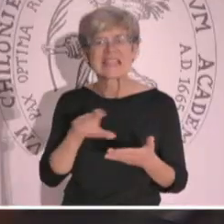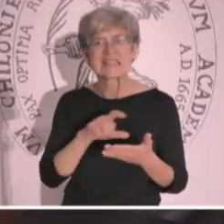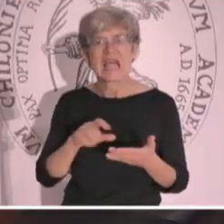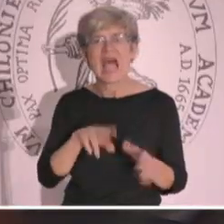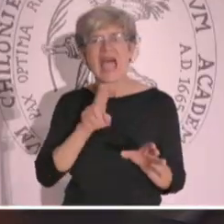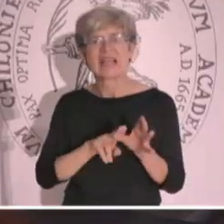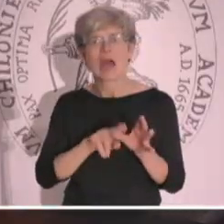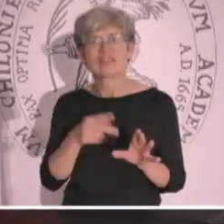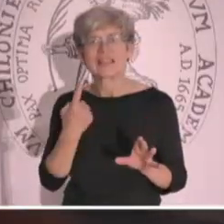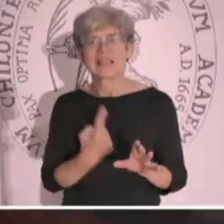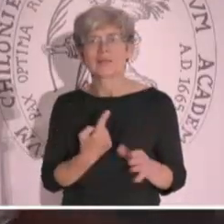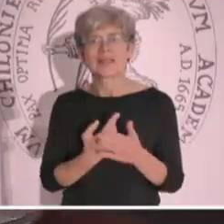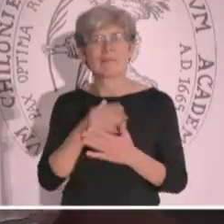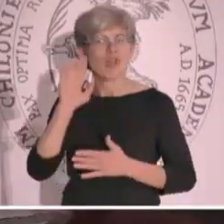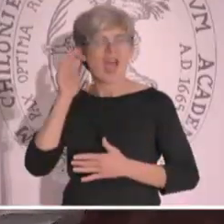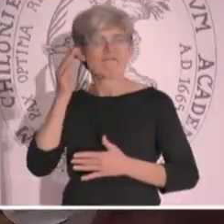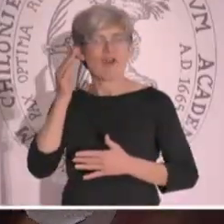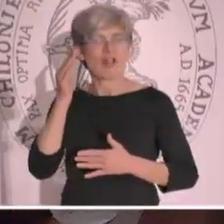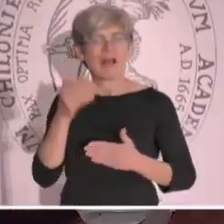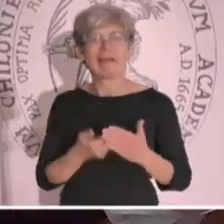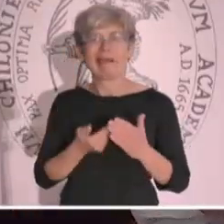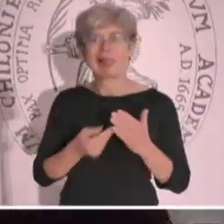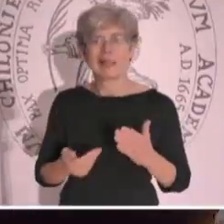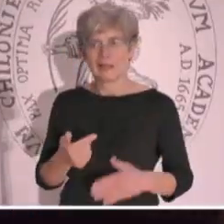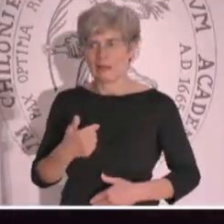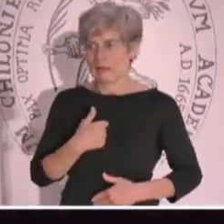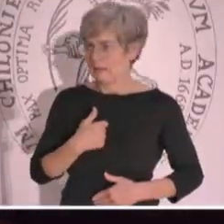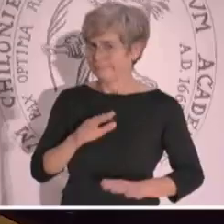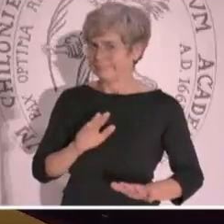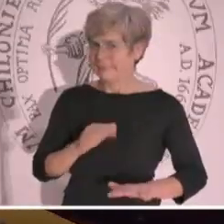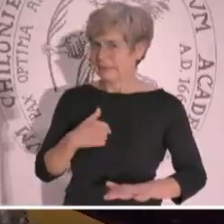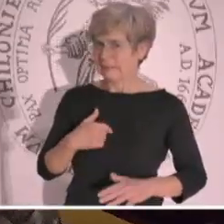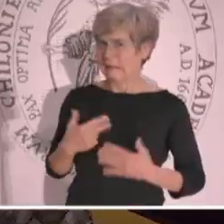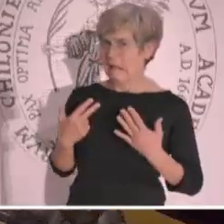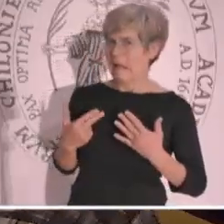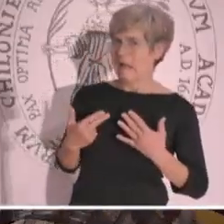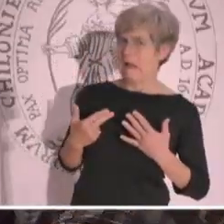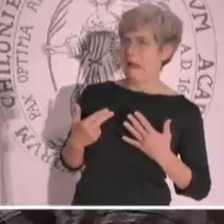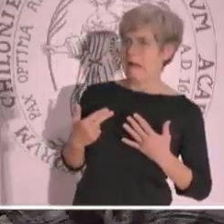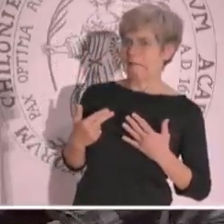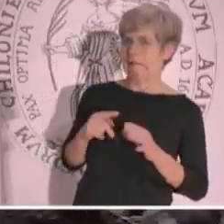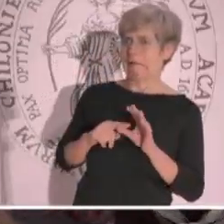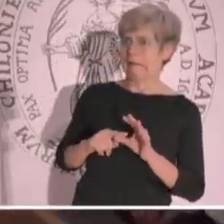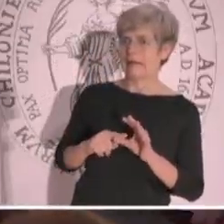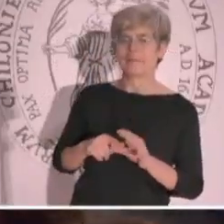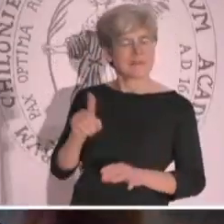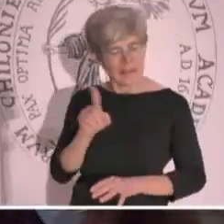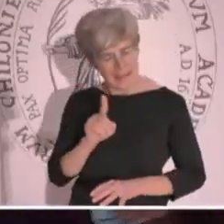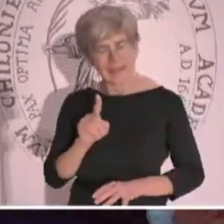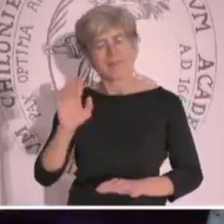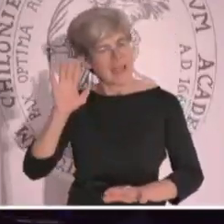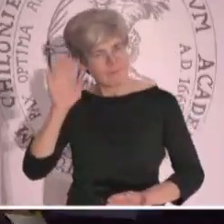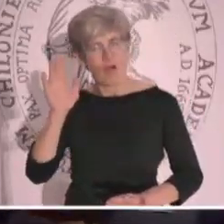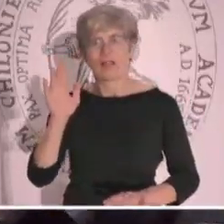anlegen, und zwar erfolgreich, nicht so wie mein eigener, 8 Anhänger habe ich da irgendwie, sondern richtig erfolgreich mit Reichweite und so weiter,